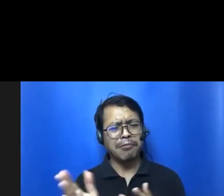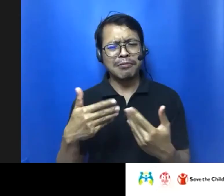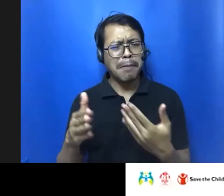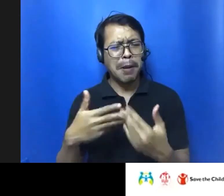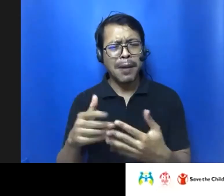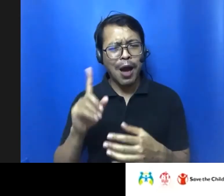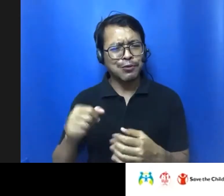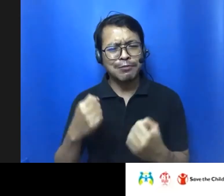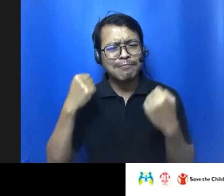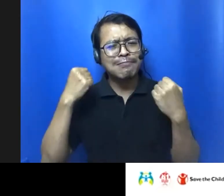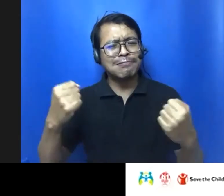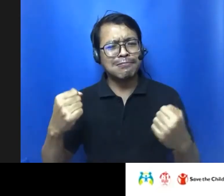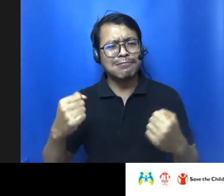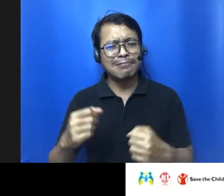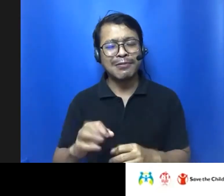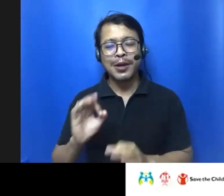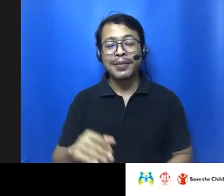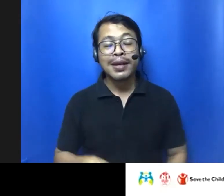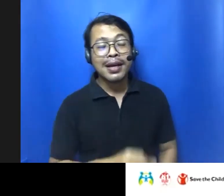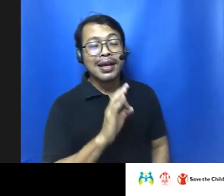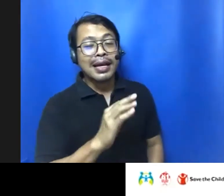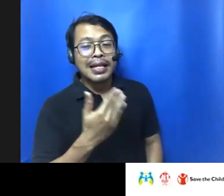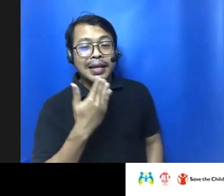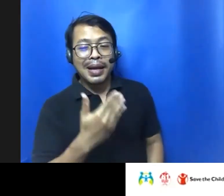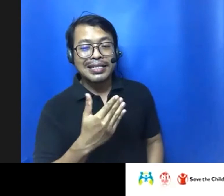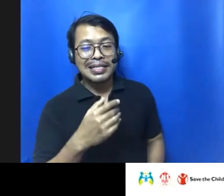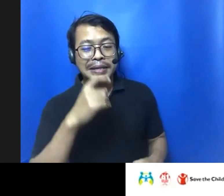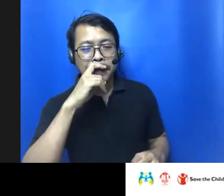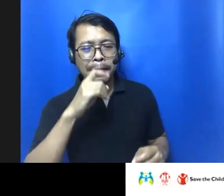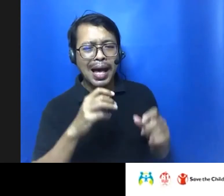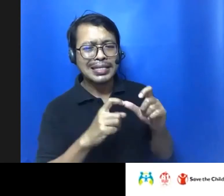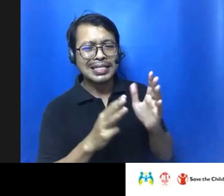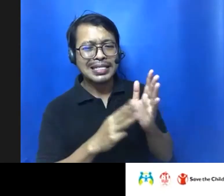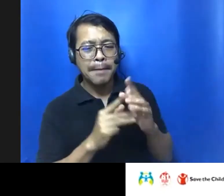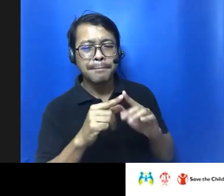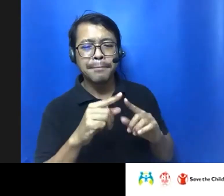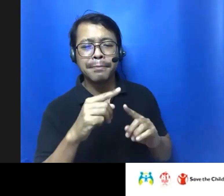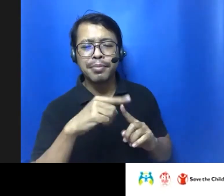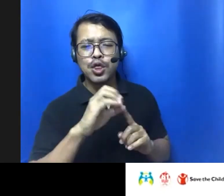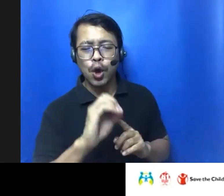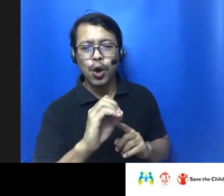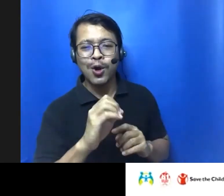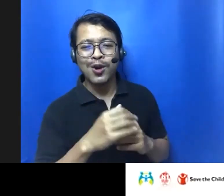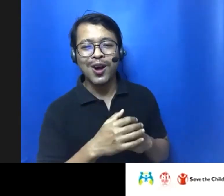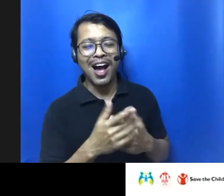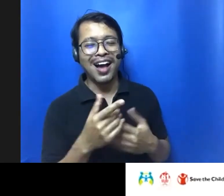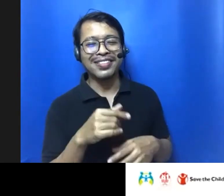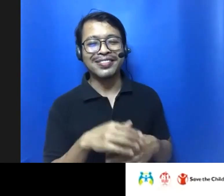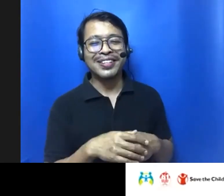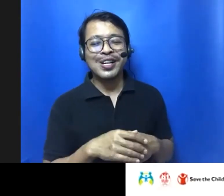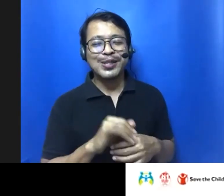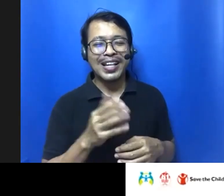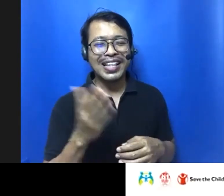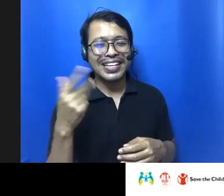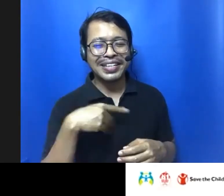kasih Pak Samto atas suntikan semangatnya tadi ya. Juga mengingatkan kita semua untuk tetap menjaga integritas dimanapun